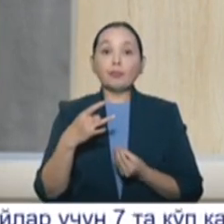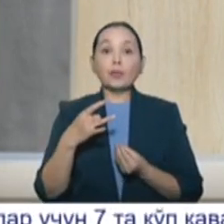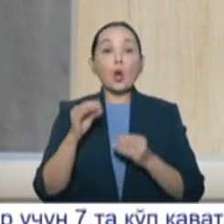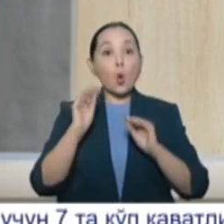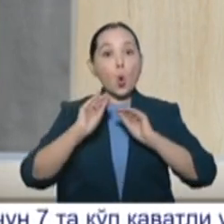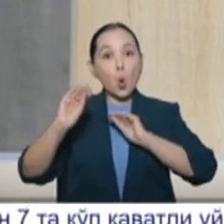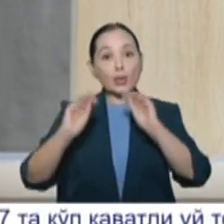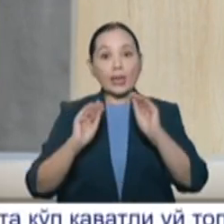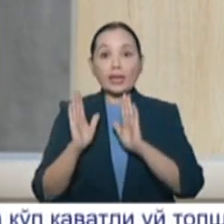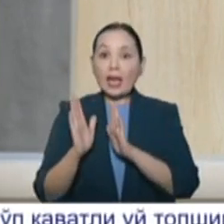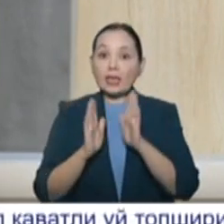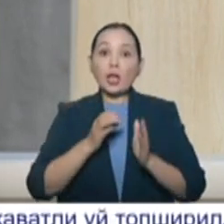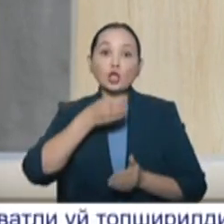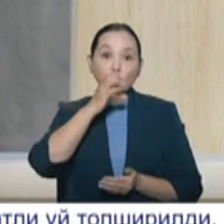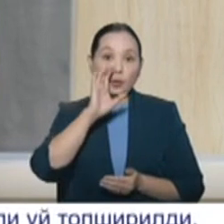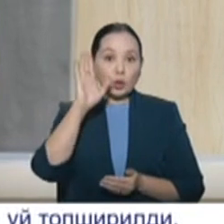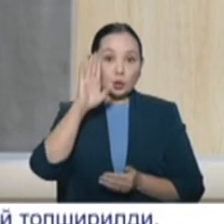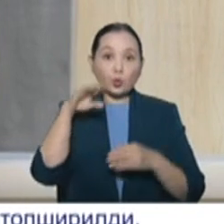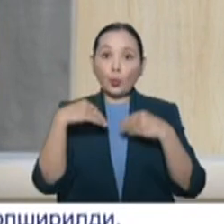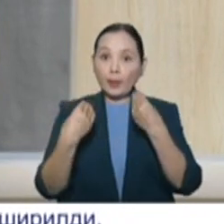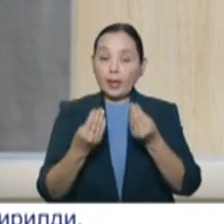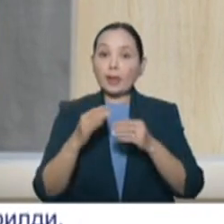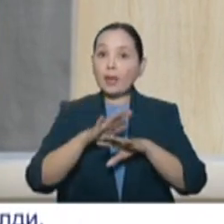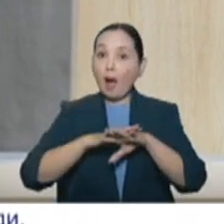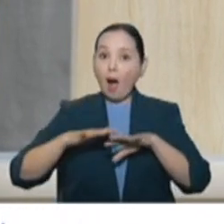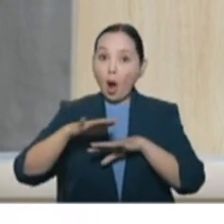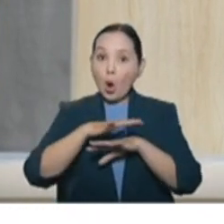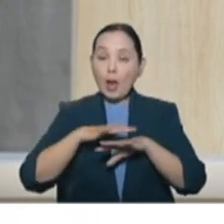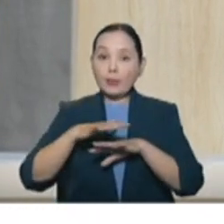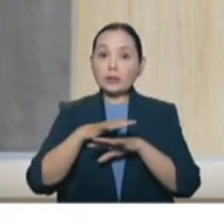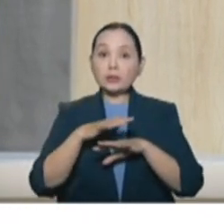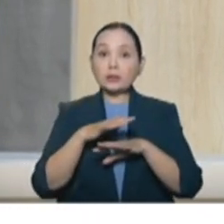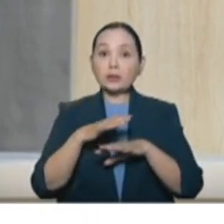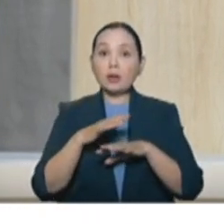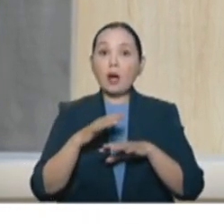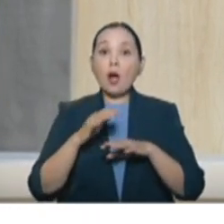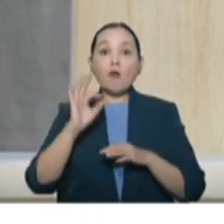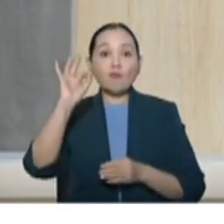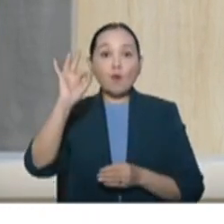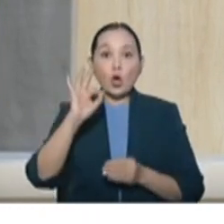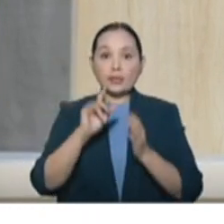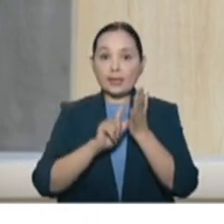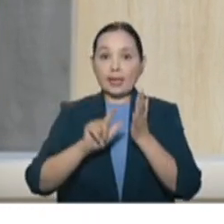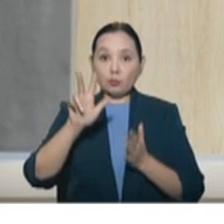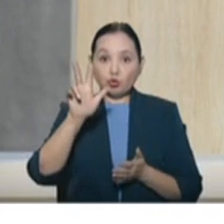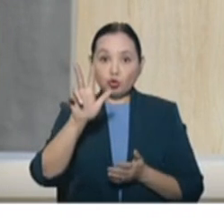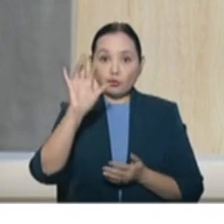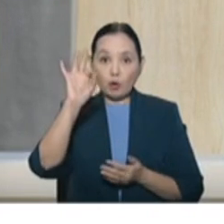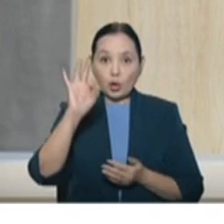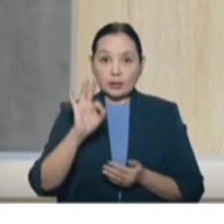o'rnatilgan tartibda ichimlik suv berayotgan aholimizni nimasi foizi 73%.